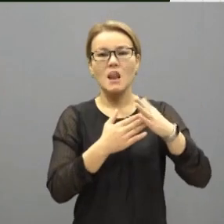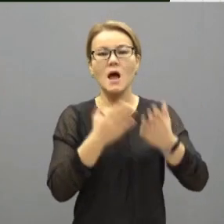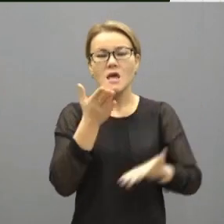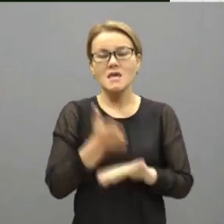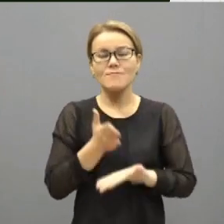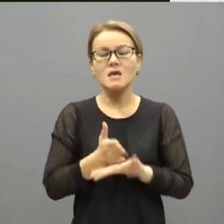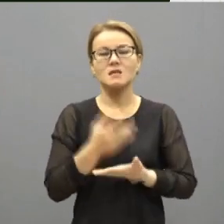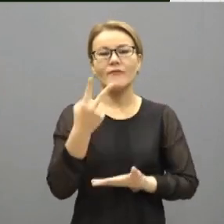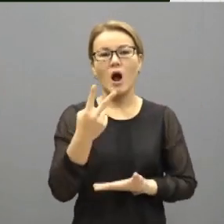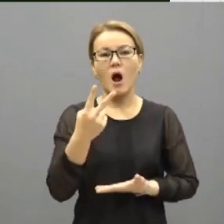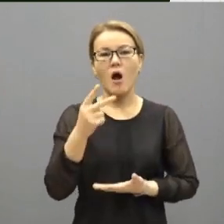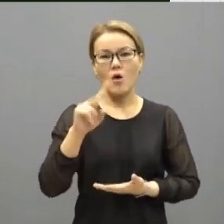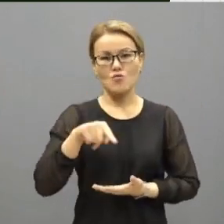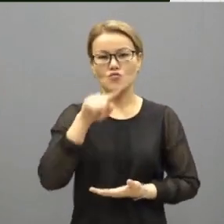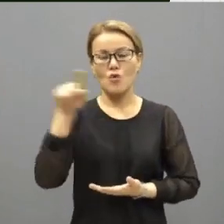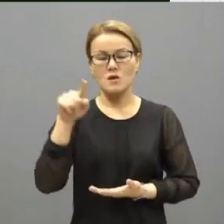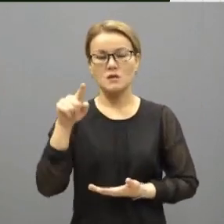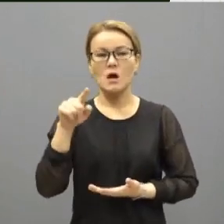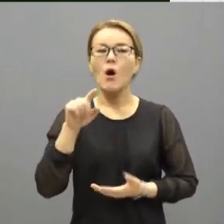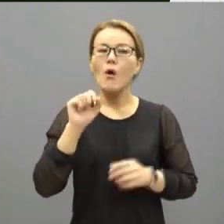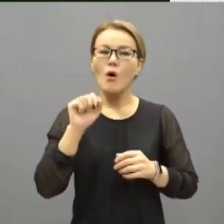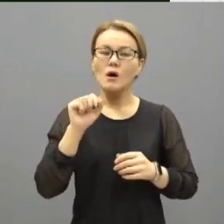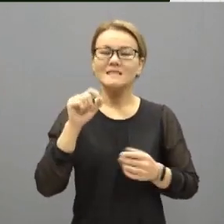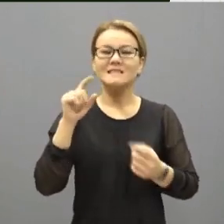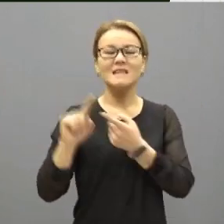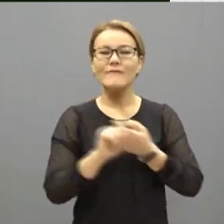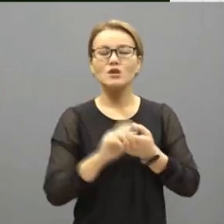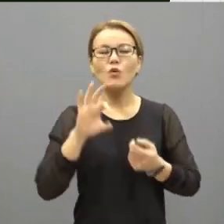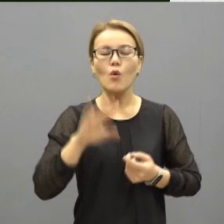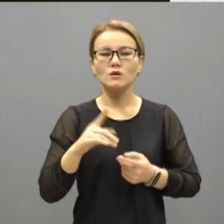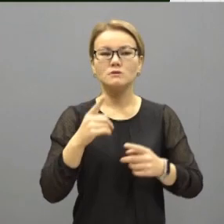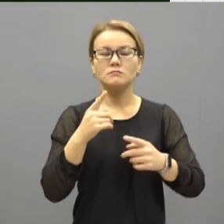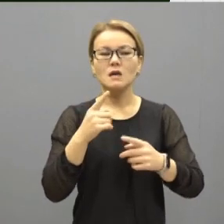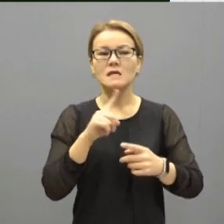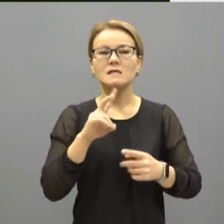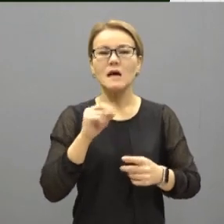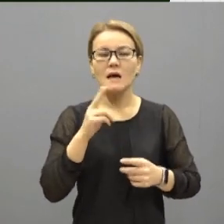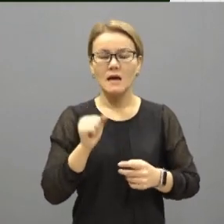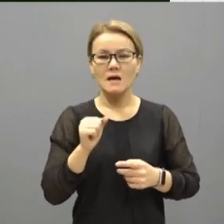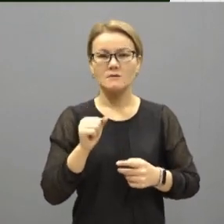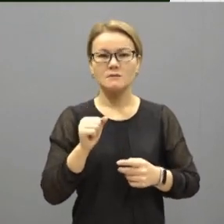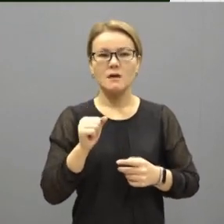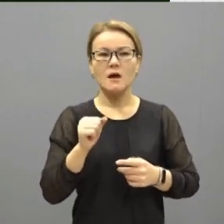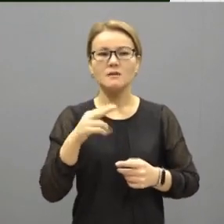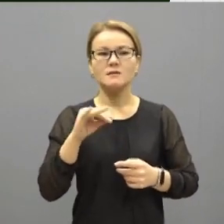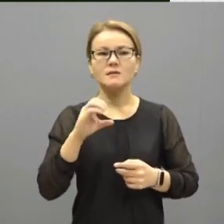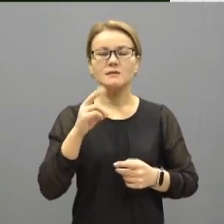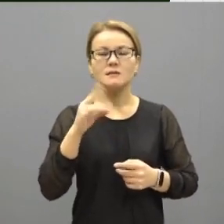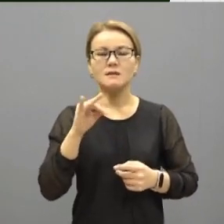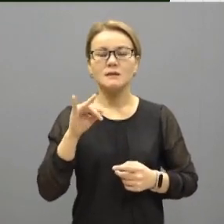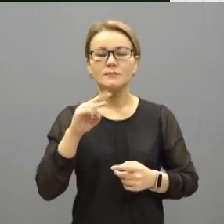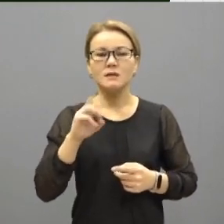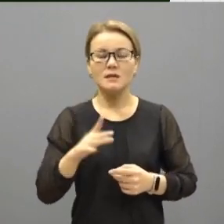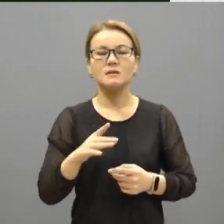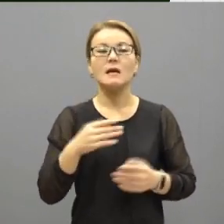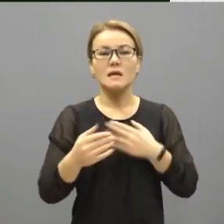корня. Это будет зависеть от знака дискриминанта, как вы помните, то есть если дискриминант положительный, то уравнение